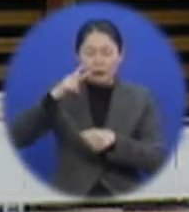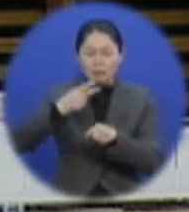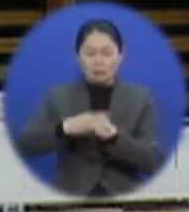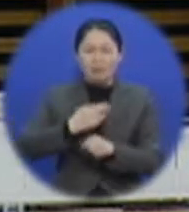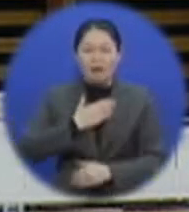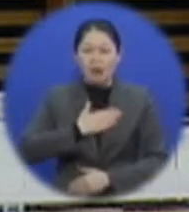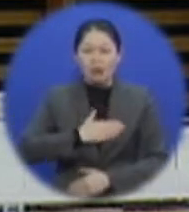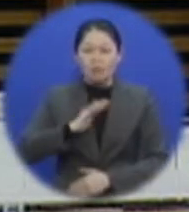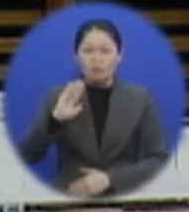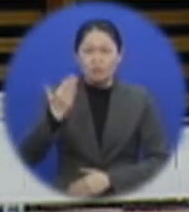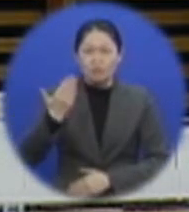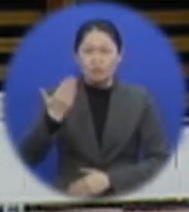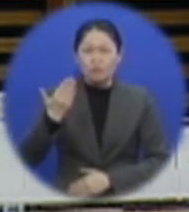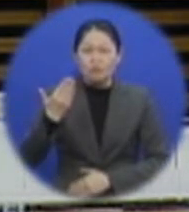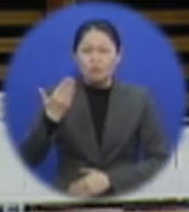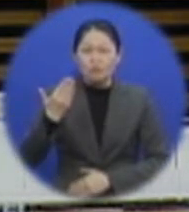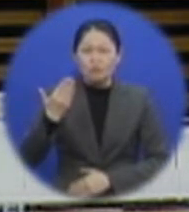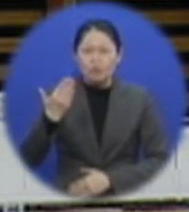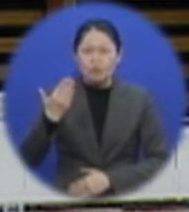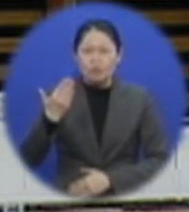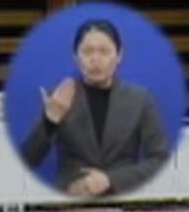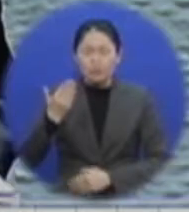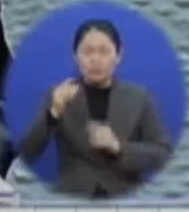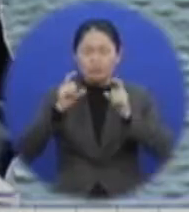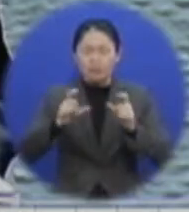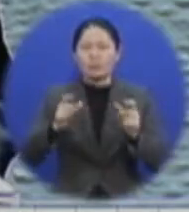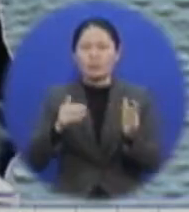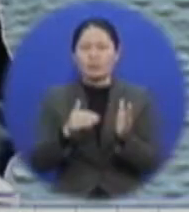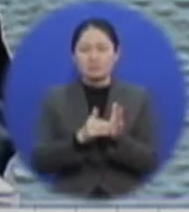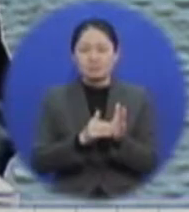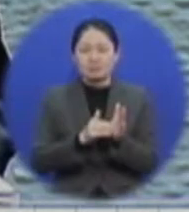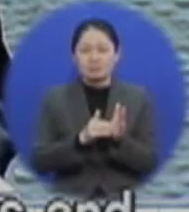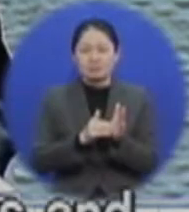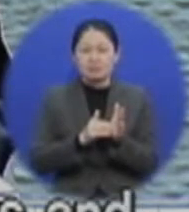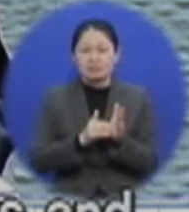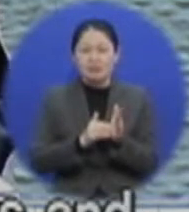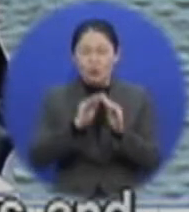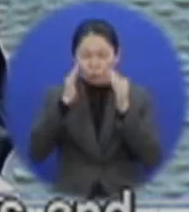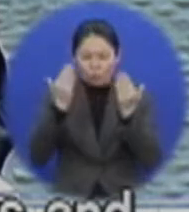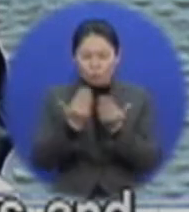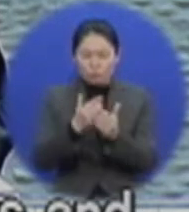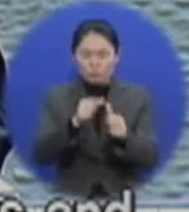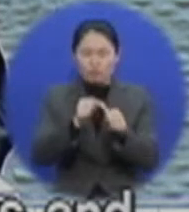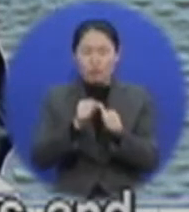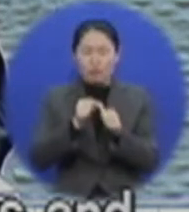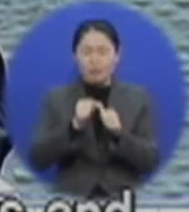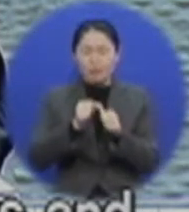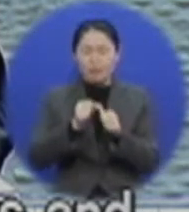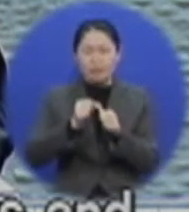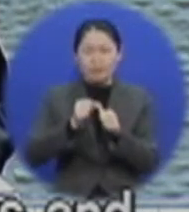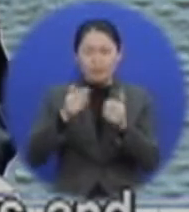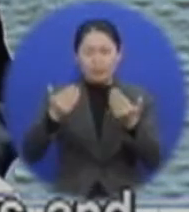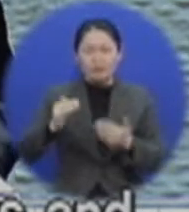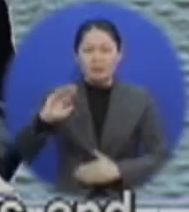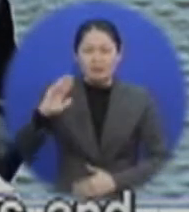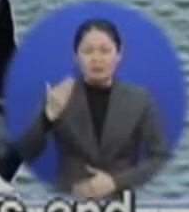그리고 아 선포한 겁니다 모두가 다 구원받을 것이라고